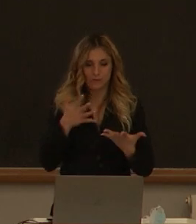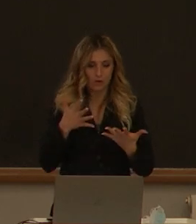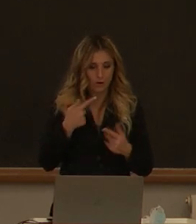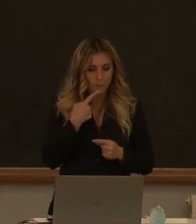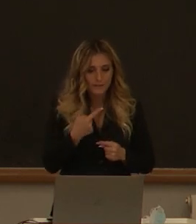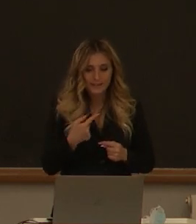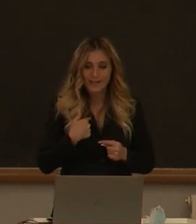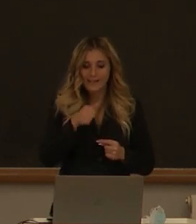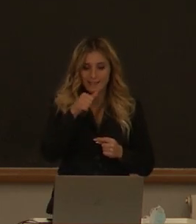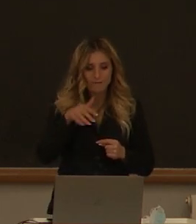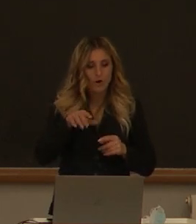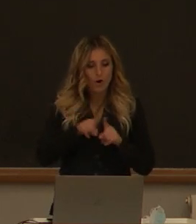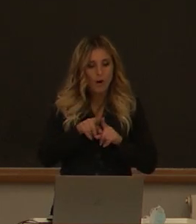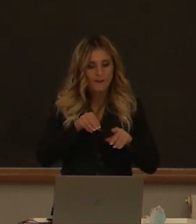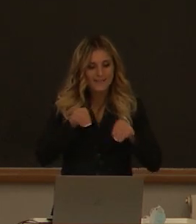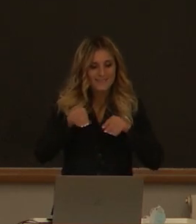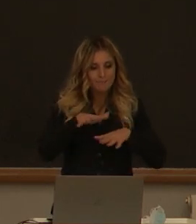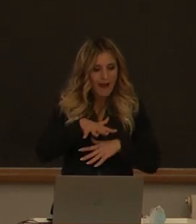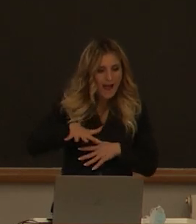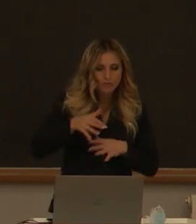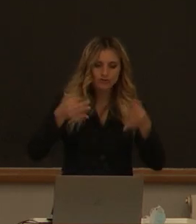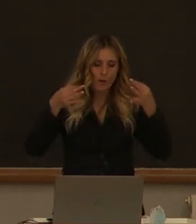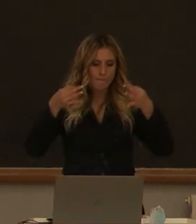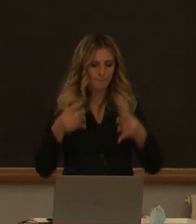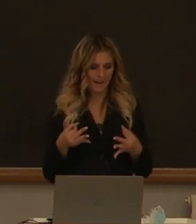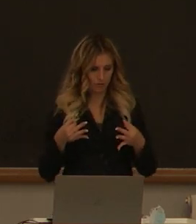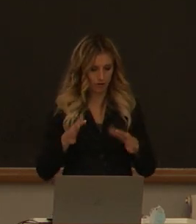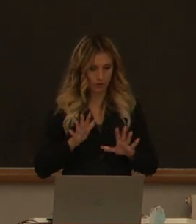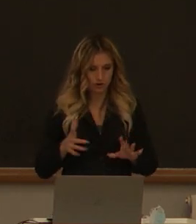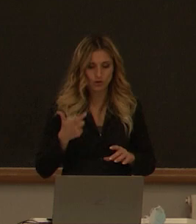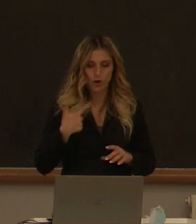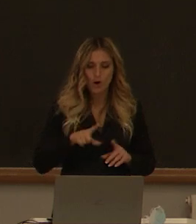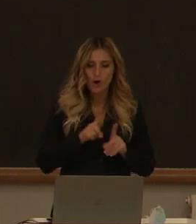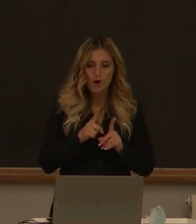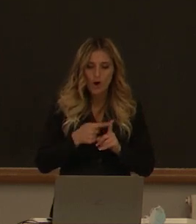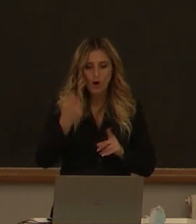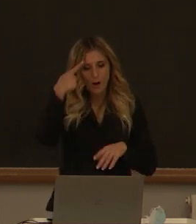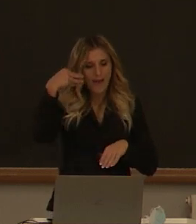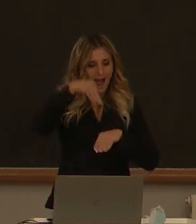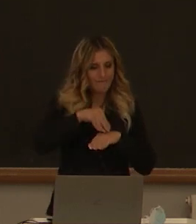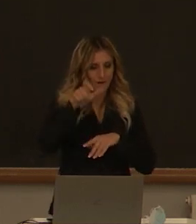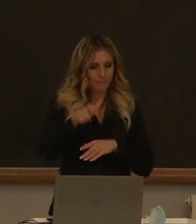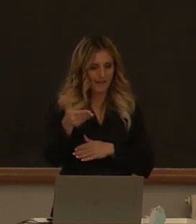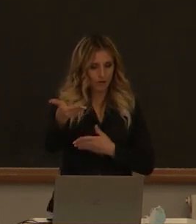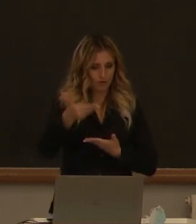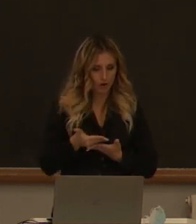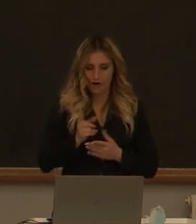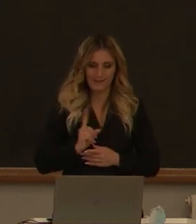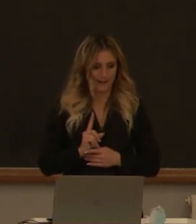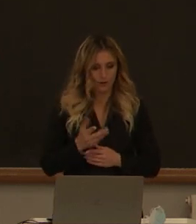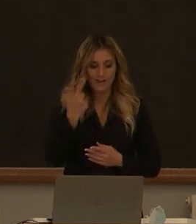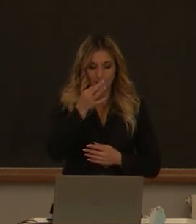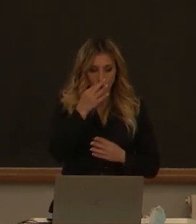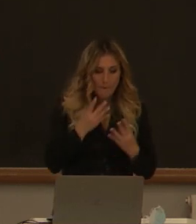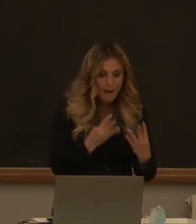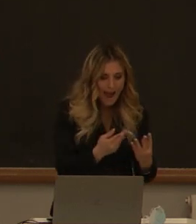uno spazio ben preciso per quanto riguarda quelle persone che non siano facilmente sostituibili, addirittura per quanto riguarda i parchi, semplicemente